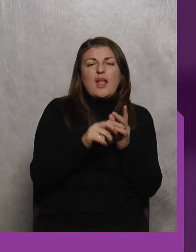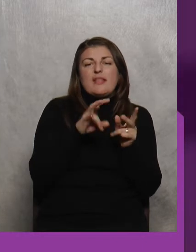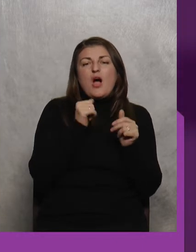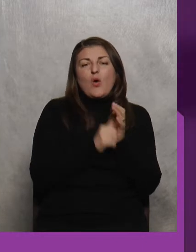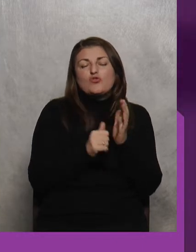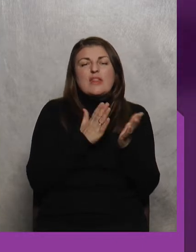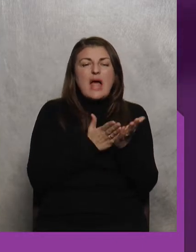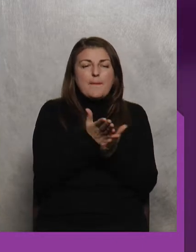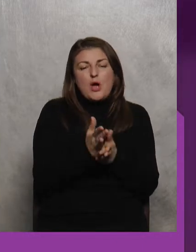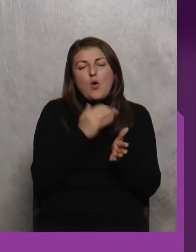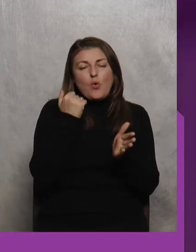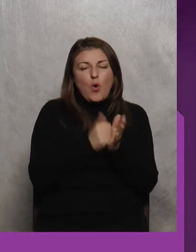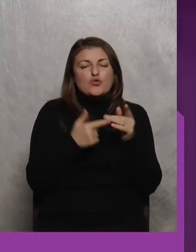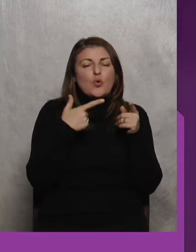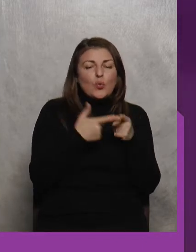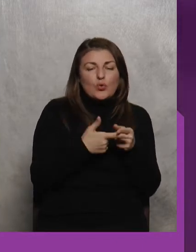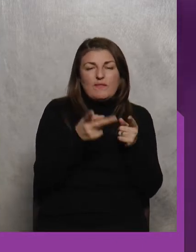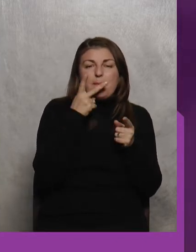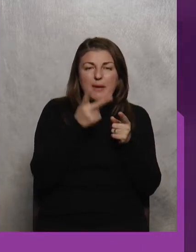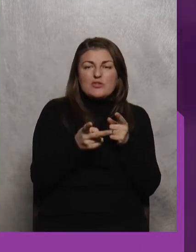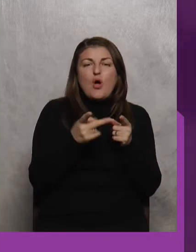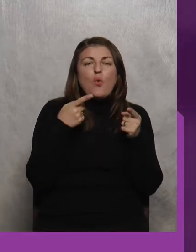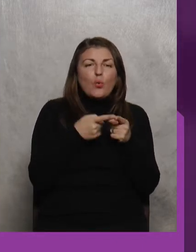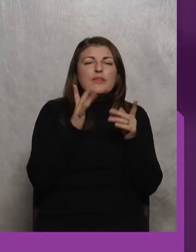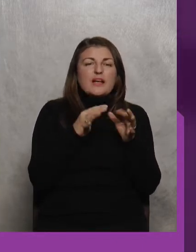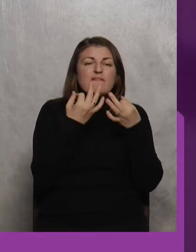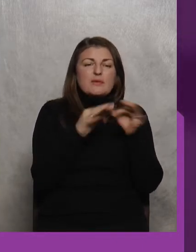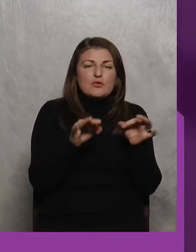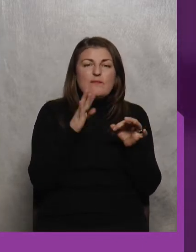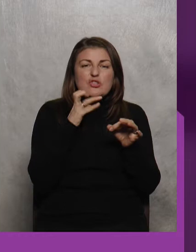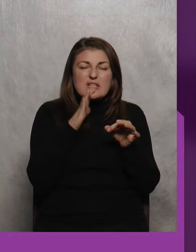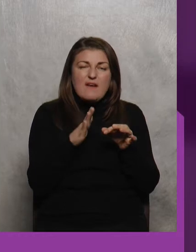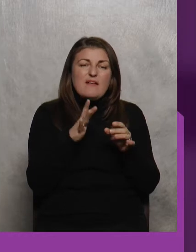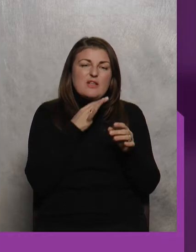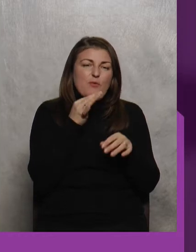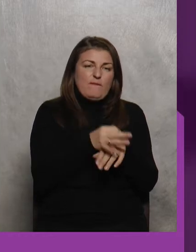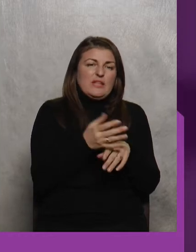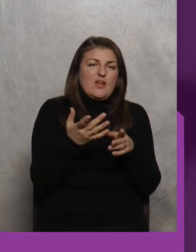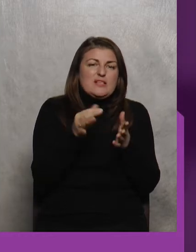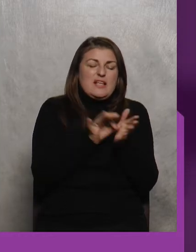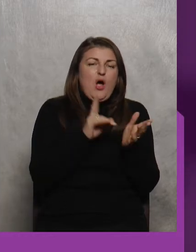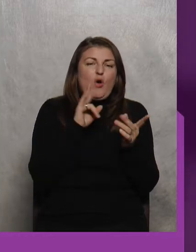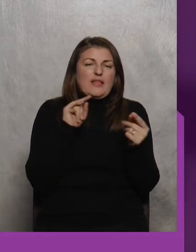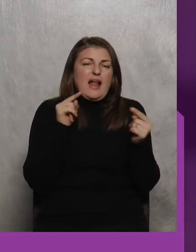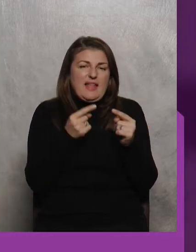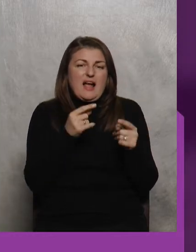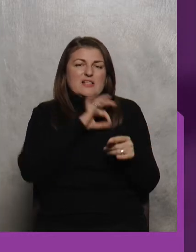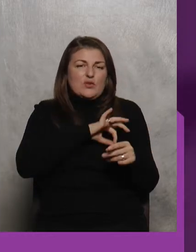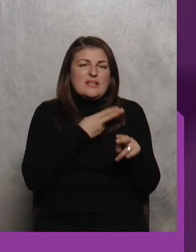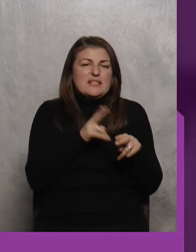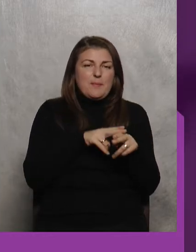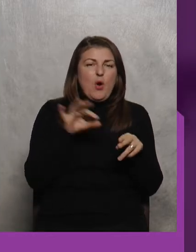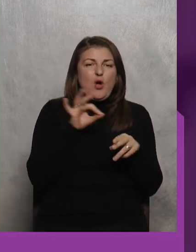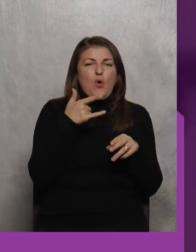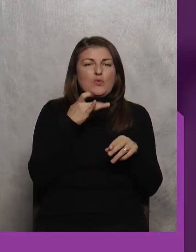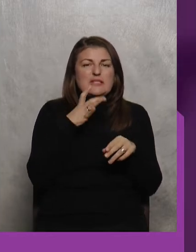кожен напрямок, кожен кут. Ви бачите, кут тільки відпустив В'ячеслав, і відповідно відразу контратака скористався цим